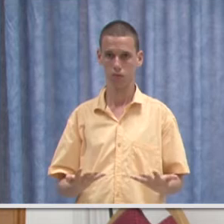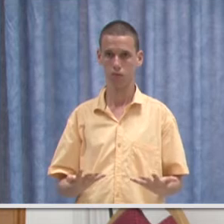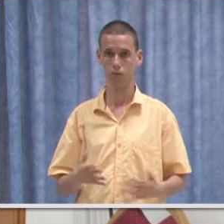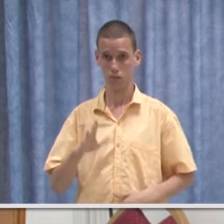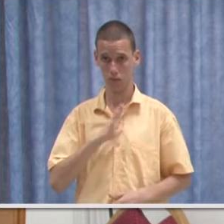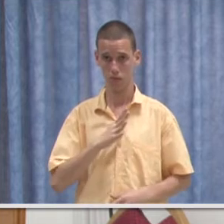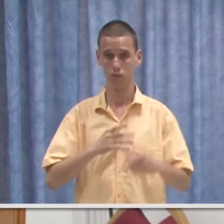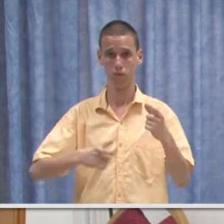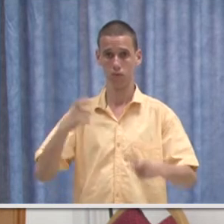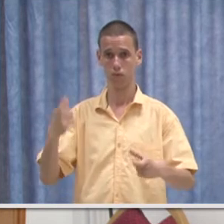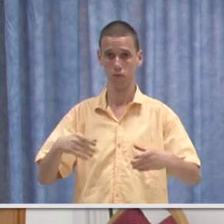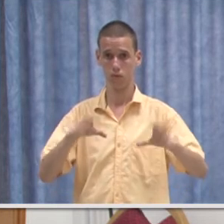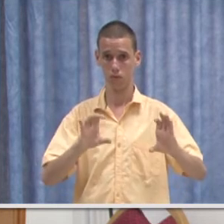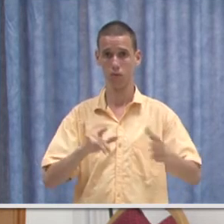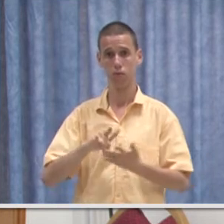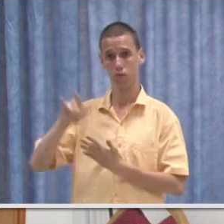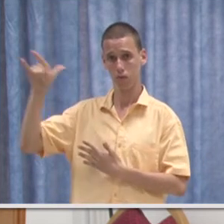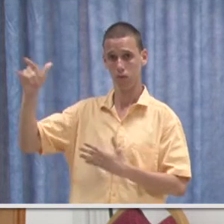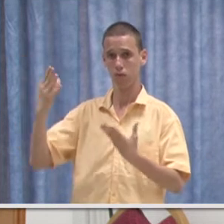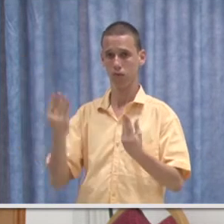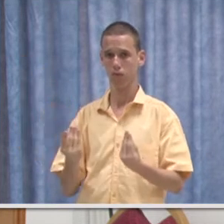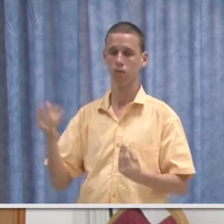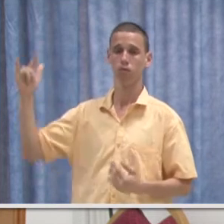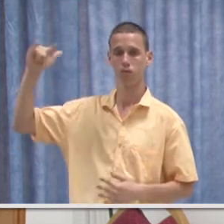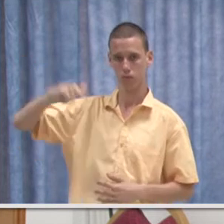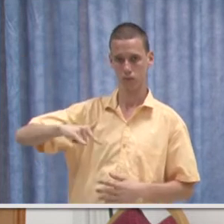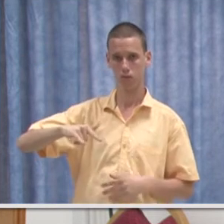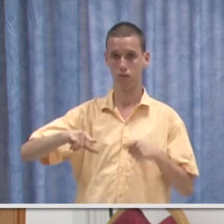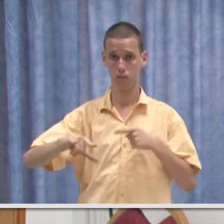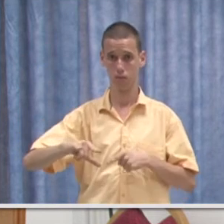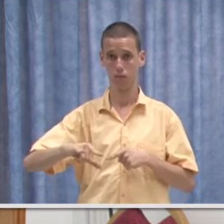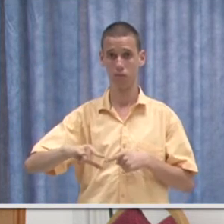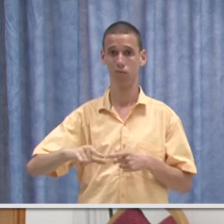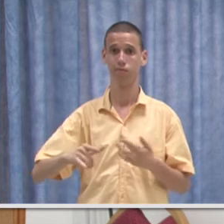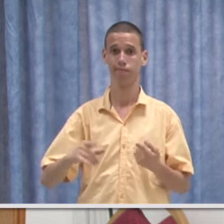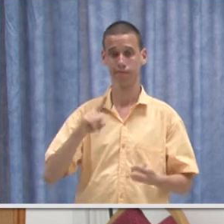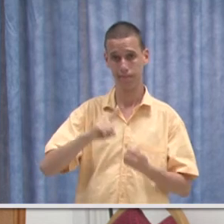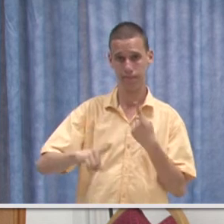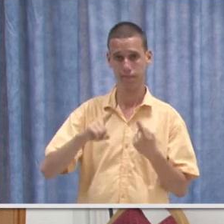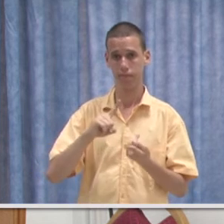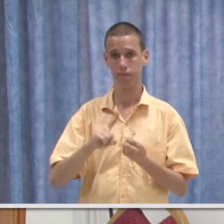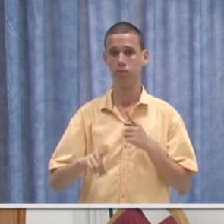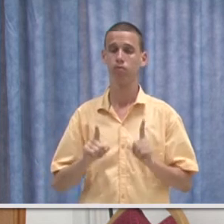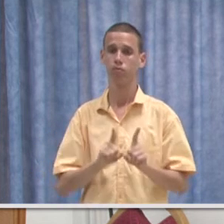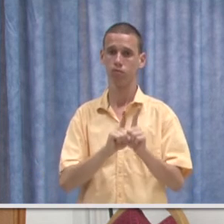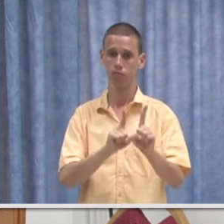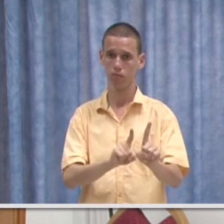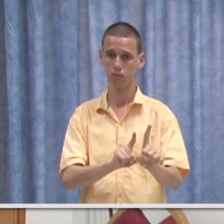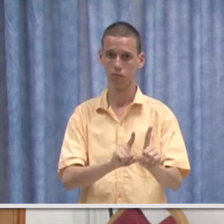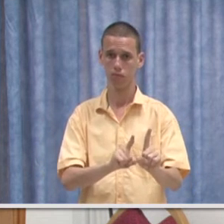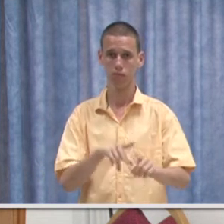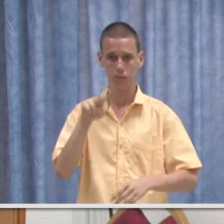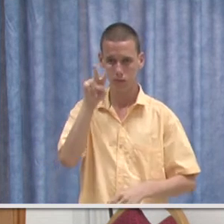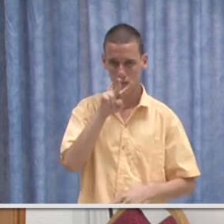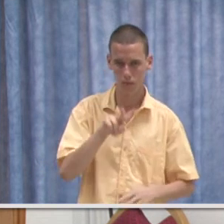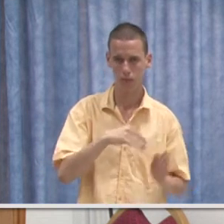ne peut pas oublier pour mener un virus dans CCL. Et ça, il y a un cas qui bon, il y a l'exemple qui bon, nous